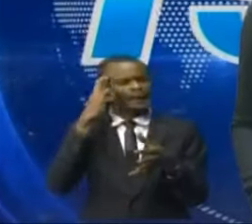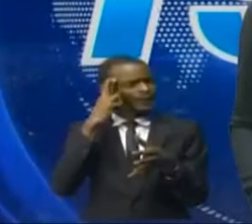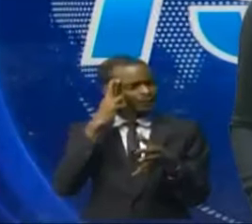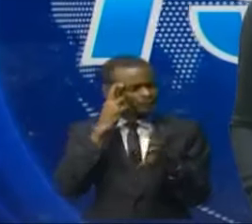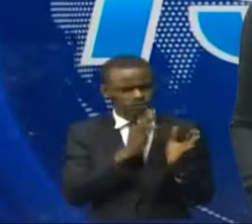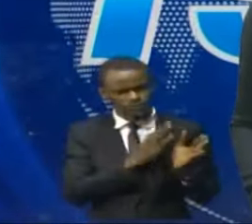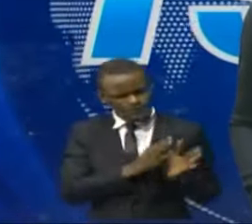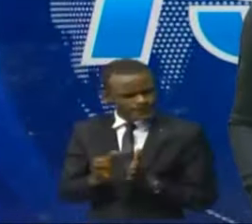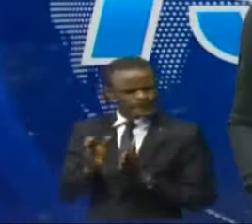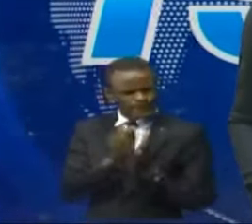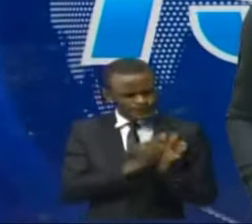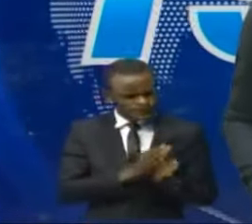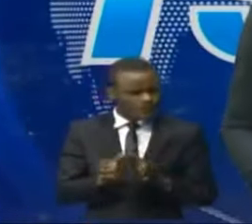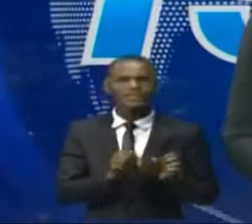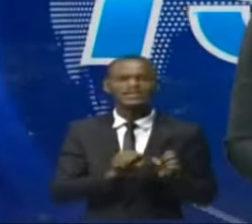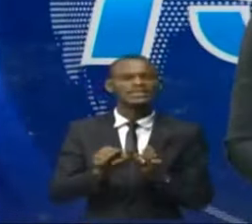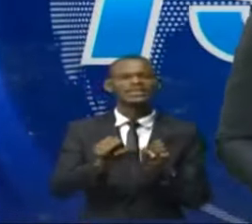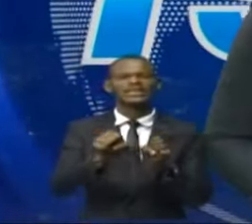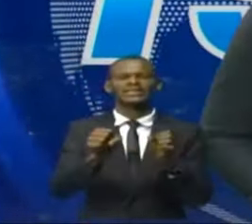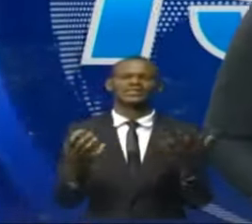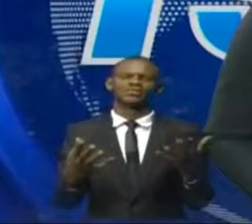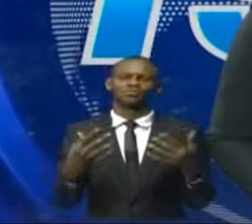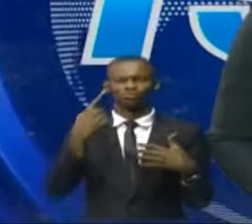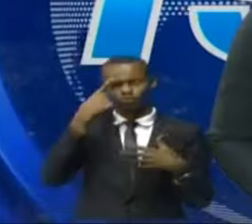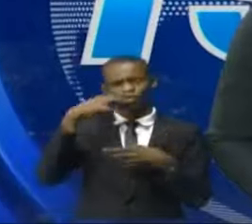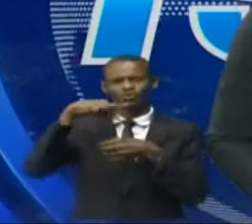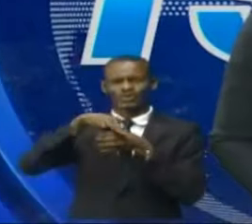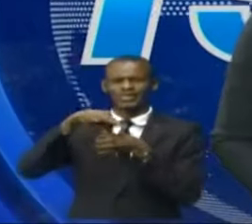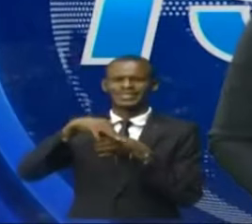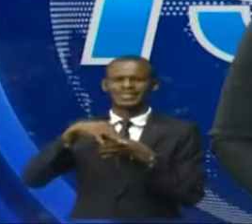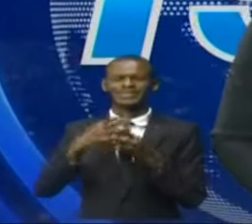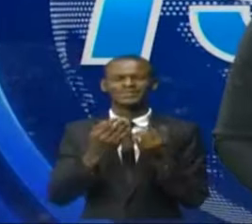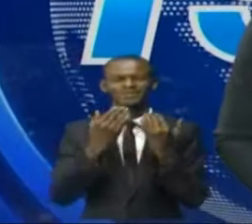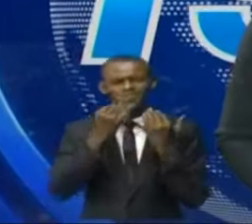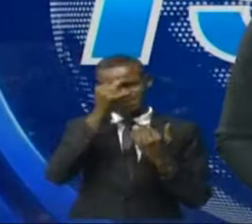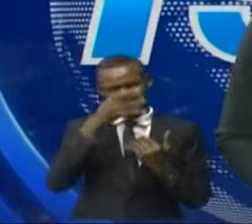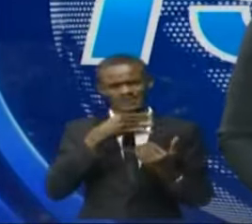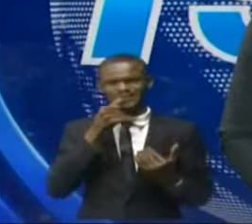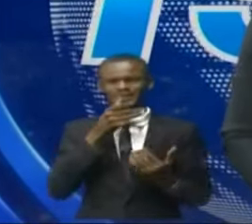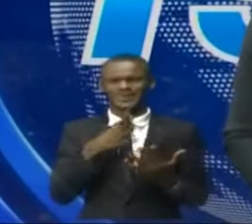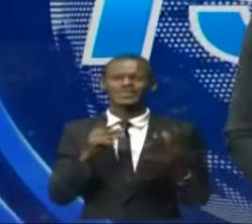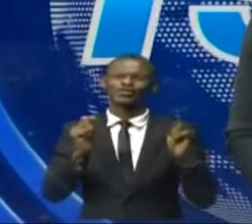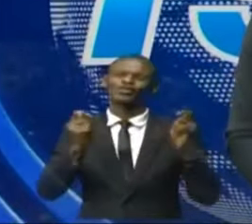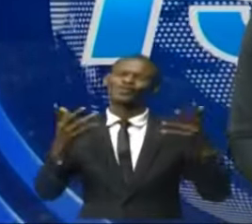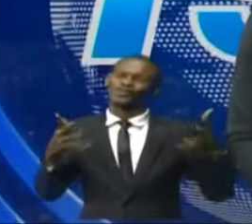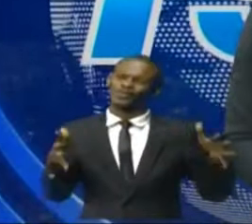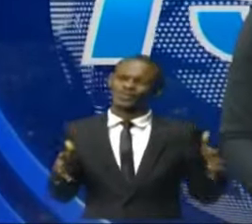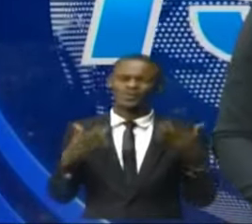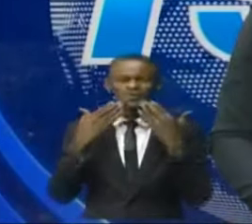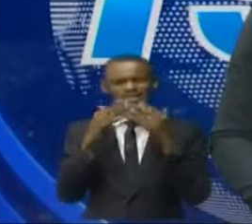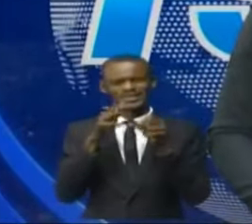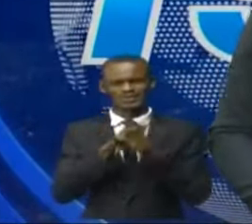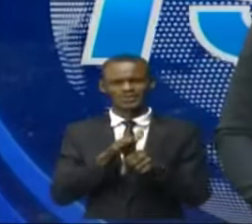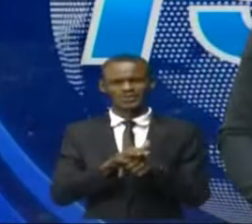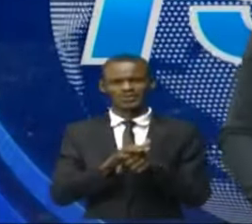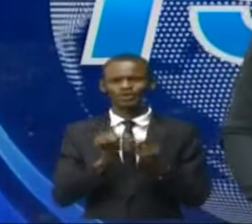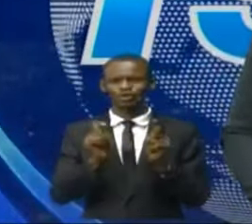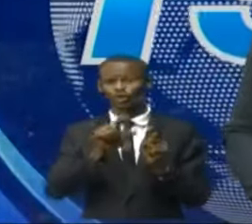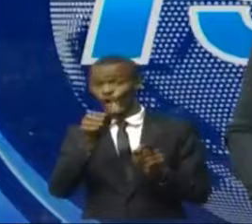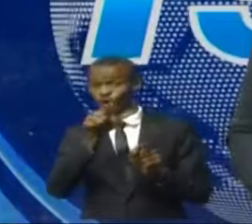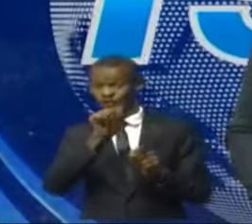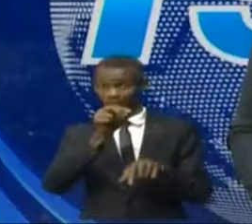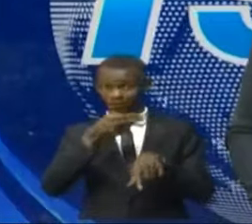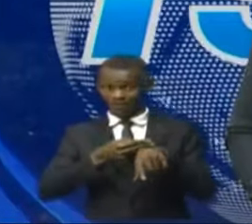présidentielle de 2023. Madame, Monsieur, ce journal de la rédaction est terminé. Merci de l'avoir suivi. L'actualité revient dans quelques minutes